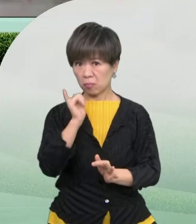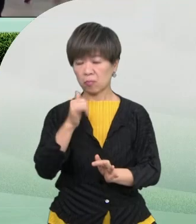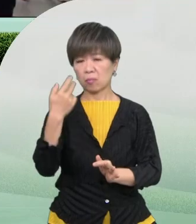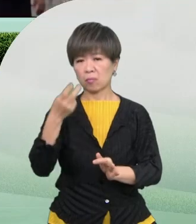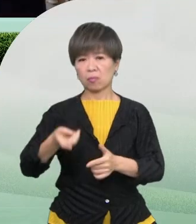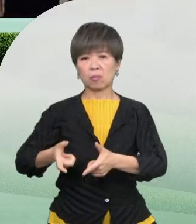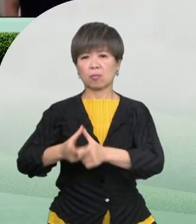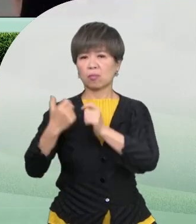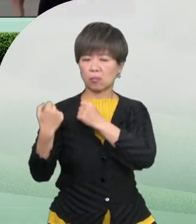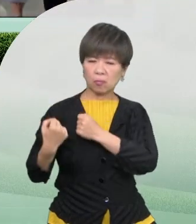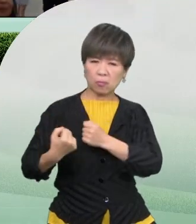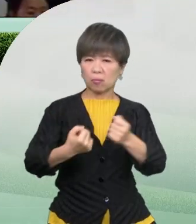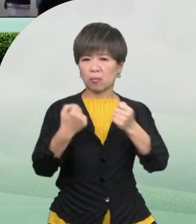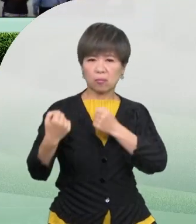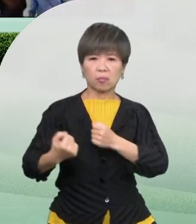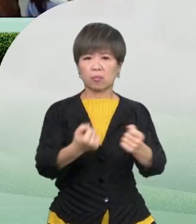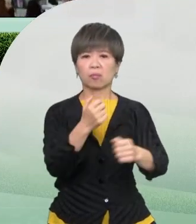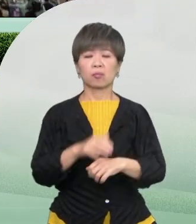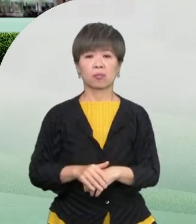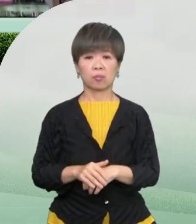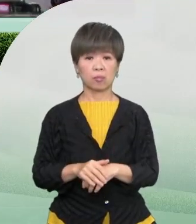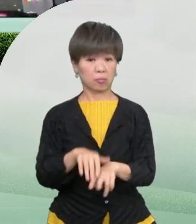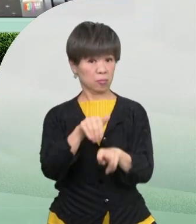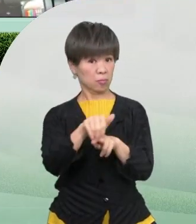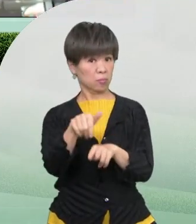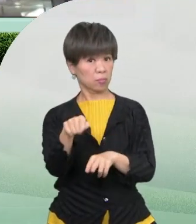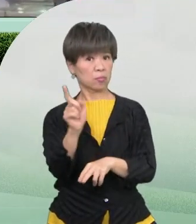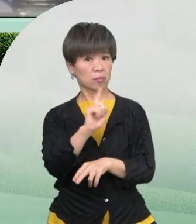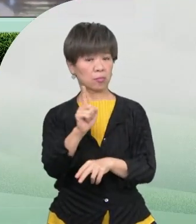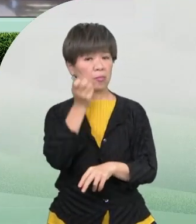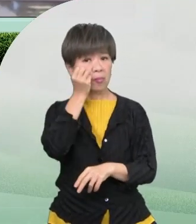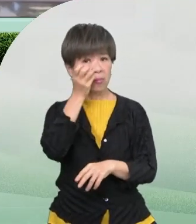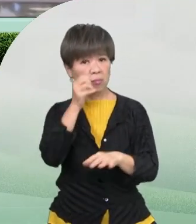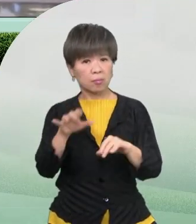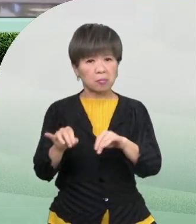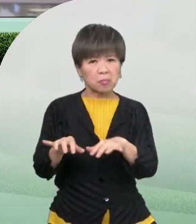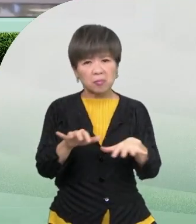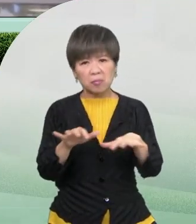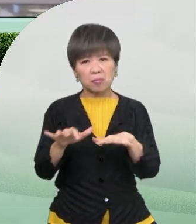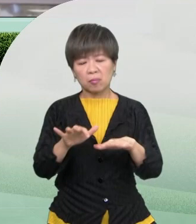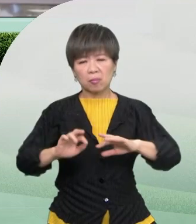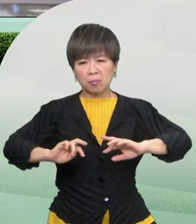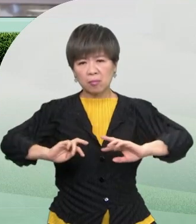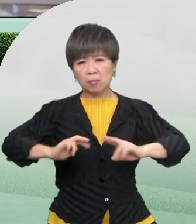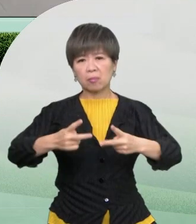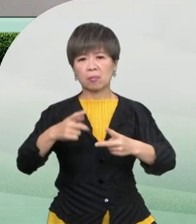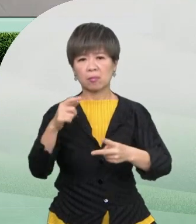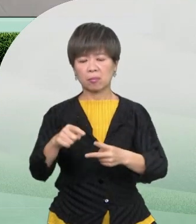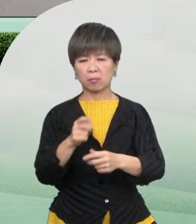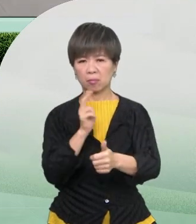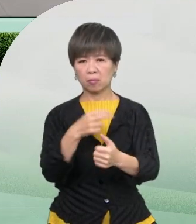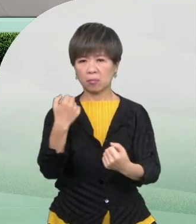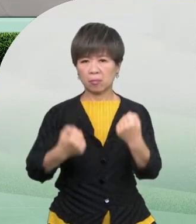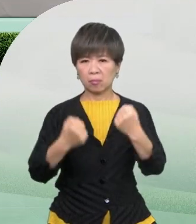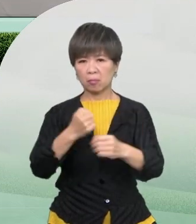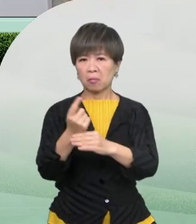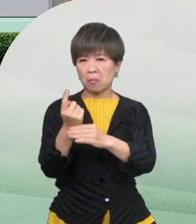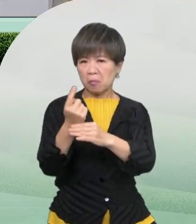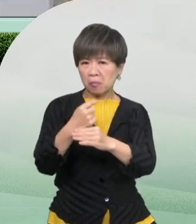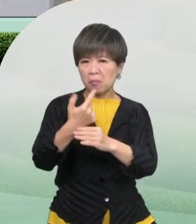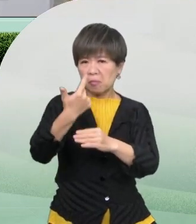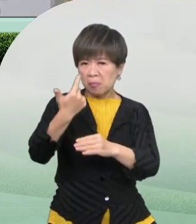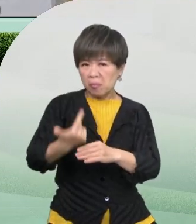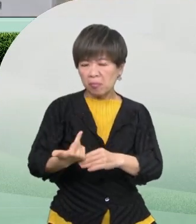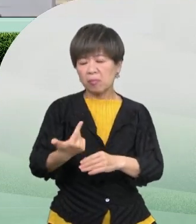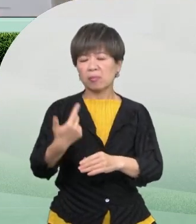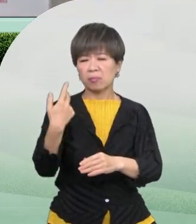业，陆续恢复营运。南湾的高铁的部分受到发电系统的影响，将不调整营运的方式，下